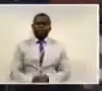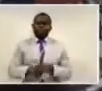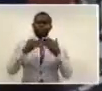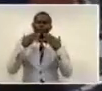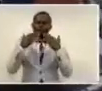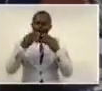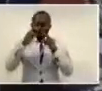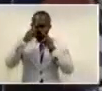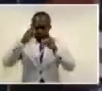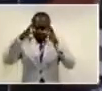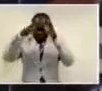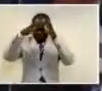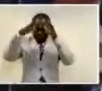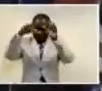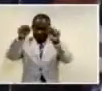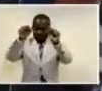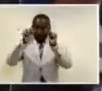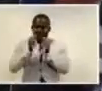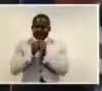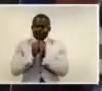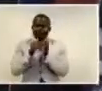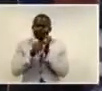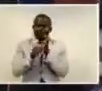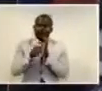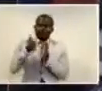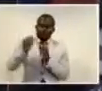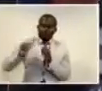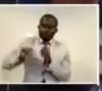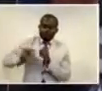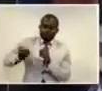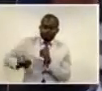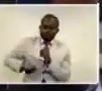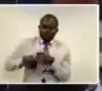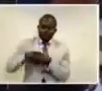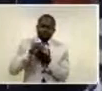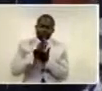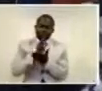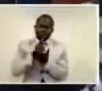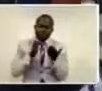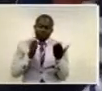Urakoze nyakubaha Perezida wa Repubulika. Ikibazo cy'uyu mudamu mu by'ukuri